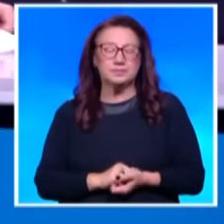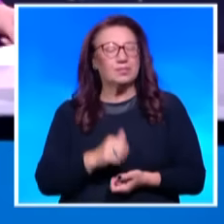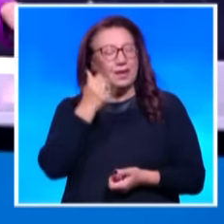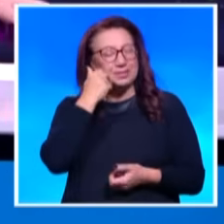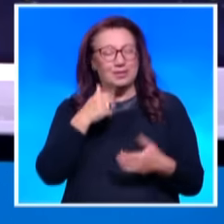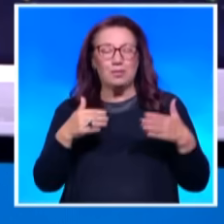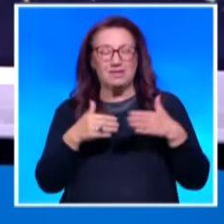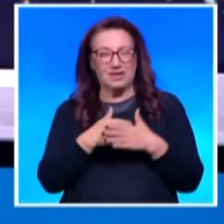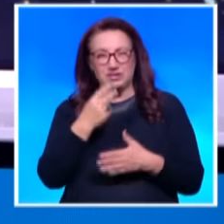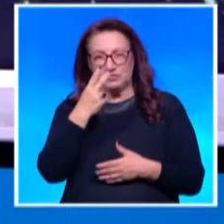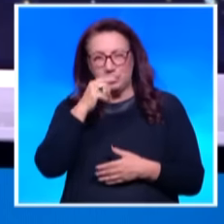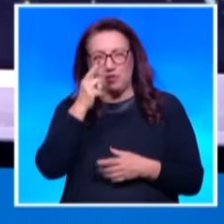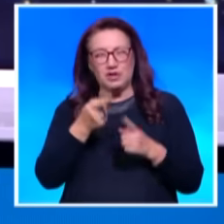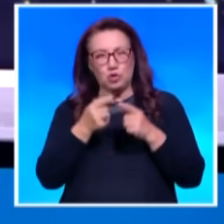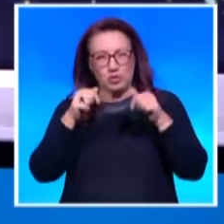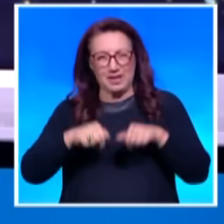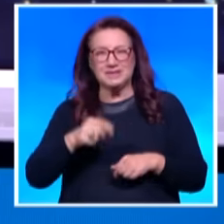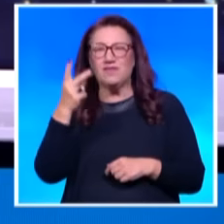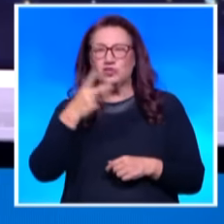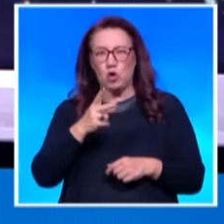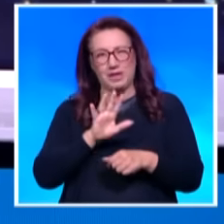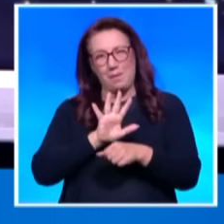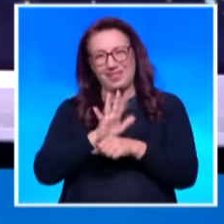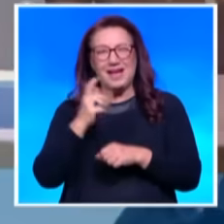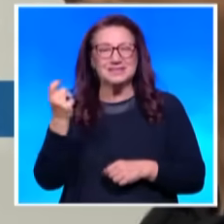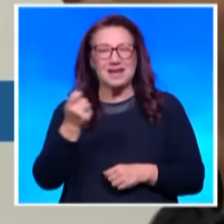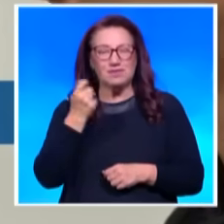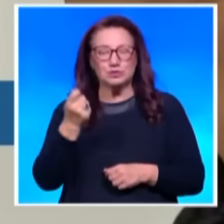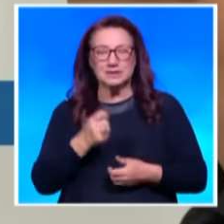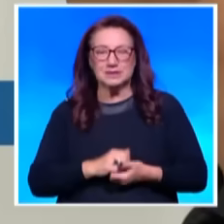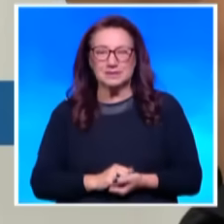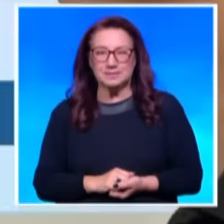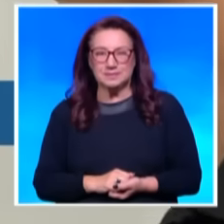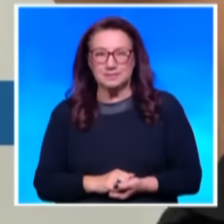ето водещите теми във вторник, 15 август.